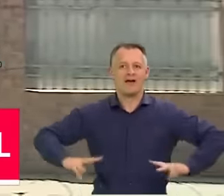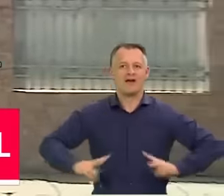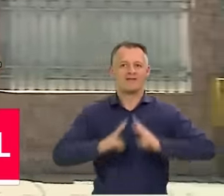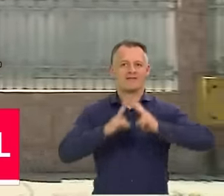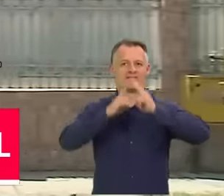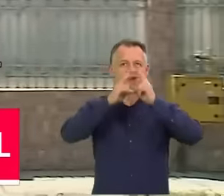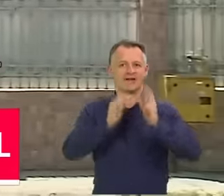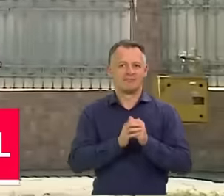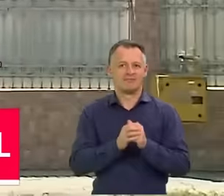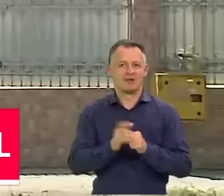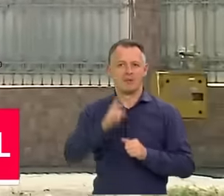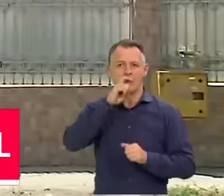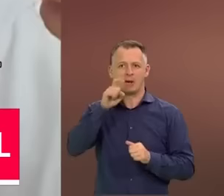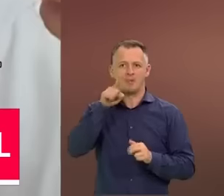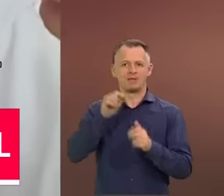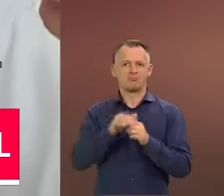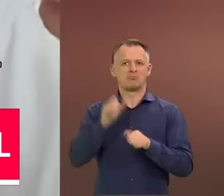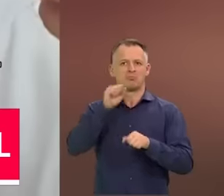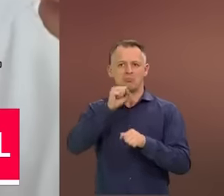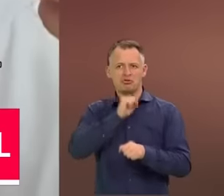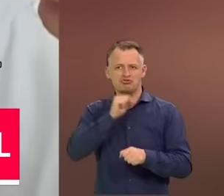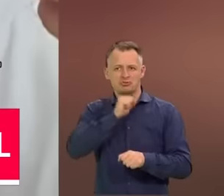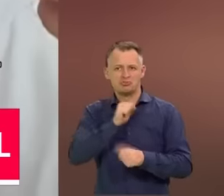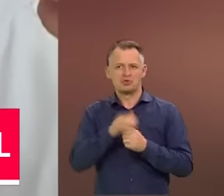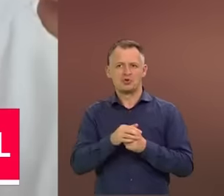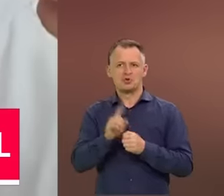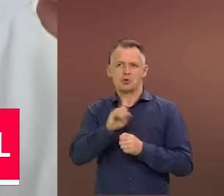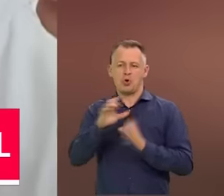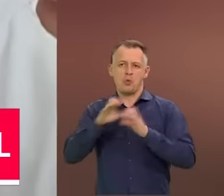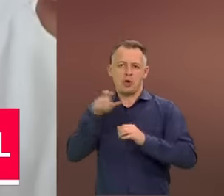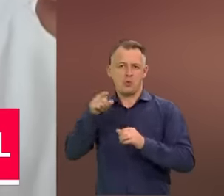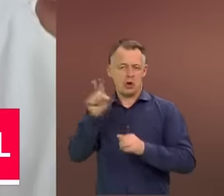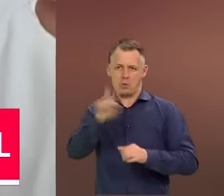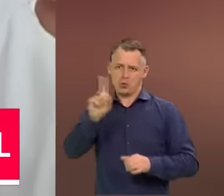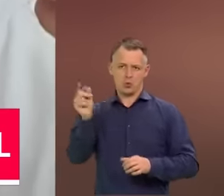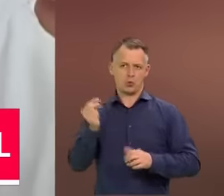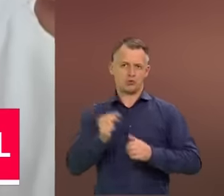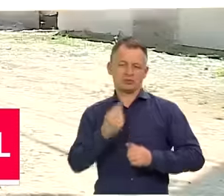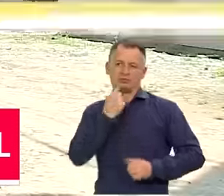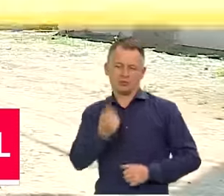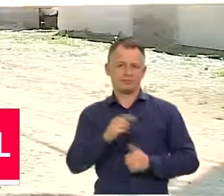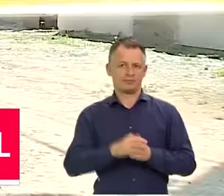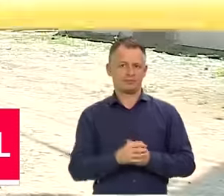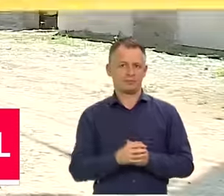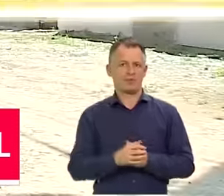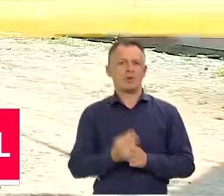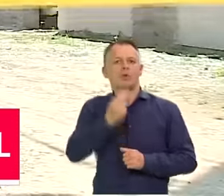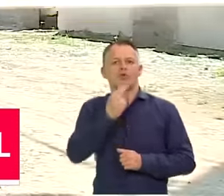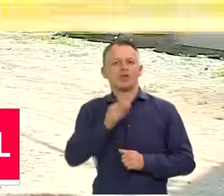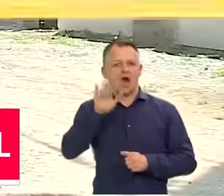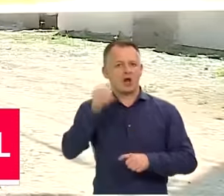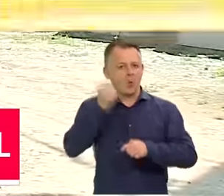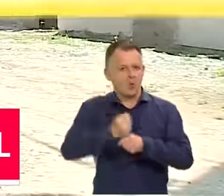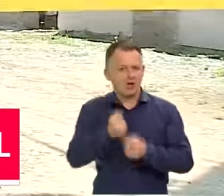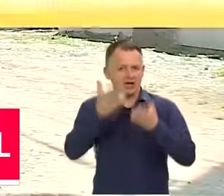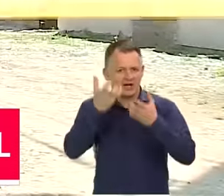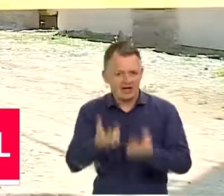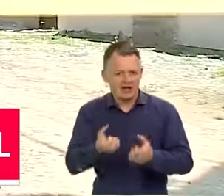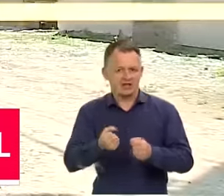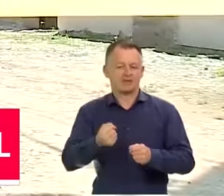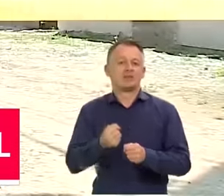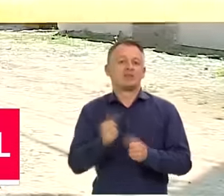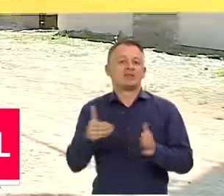Dacă nu era o persoană comunicativă. Deci nu prea vorbeați cu el. Anchetatorii au acum o muncă grea de dus și trebuie să găsească